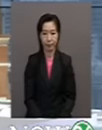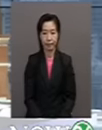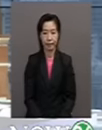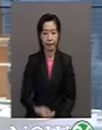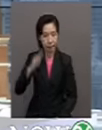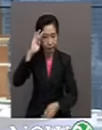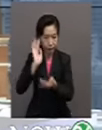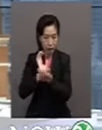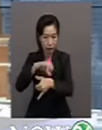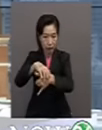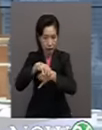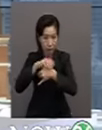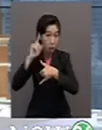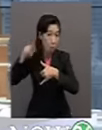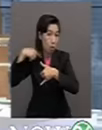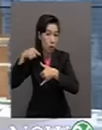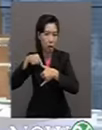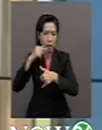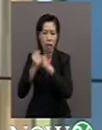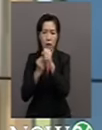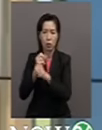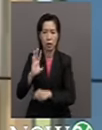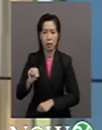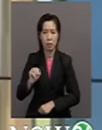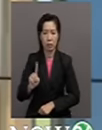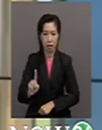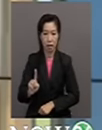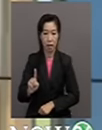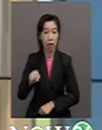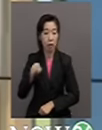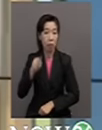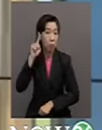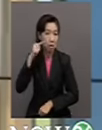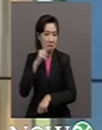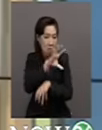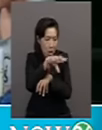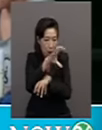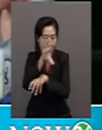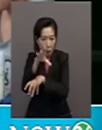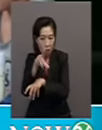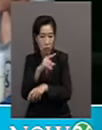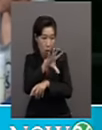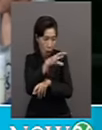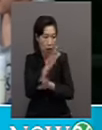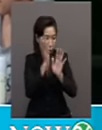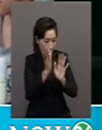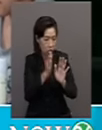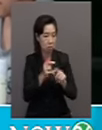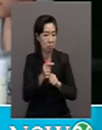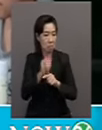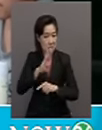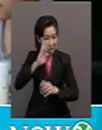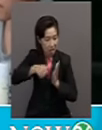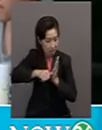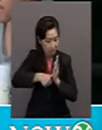ก็ไปจับกลุ่มสาวใหญ่อายุ41ปีนี่แหละครับที่ไปหลอกทั้งสองขาหลอกคนมาร่วมลงทุนบอกว่าจะ